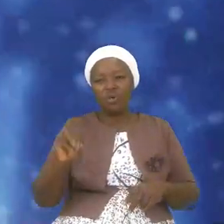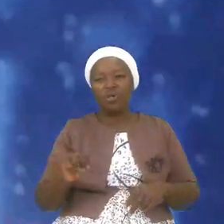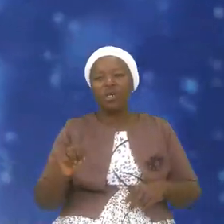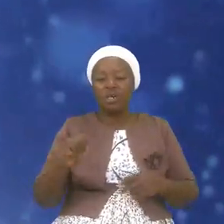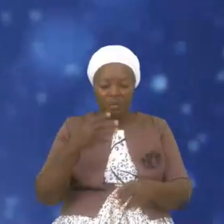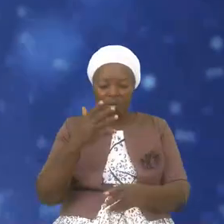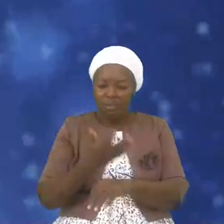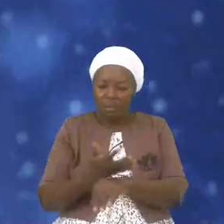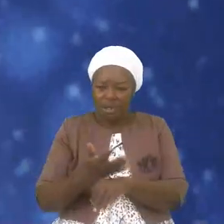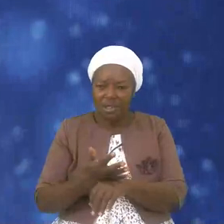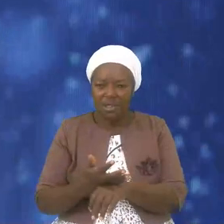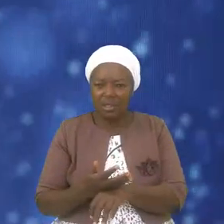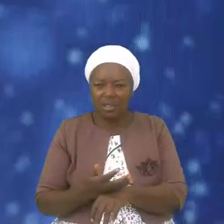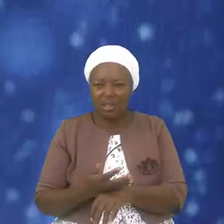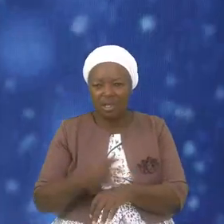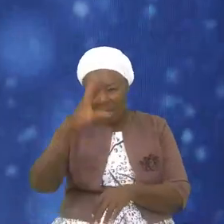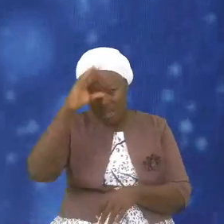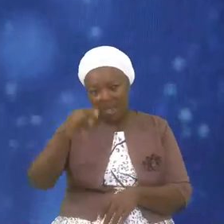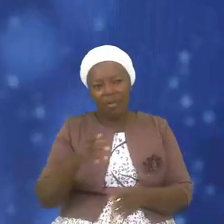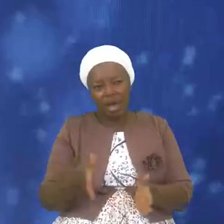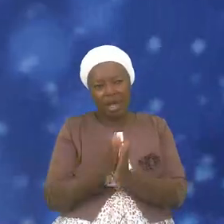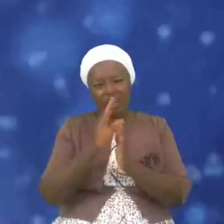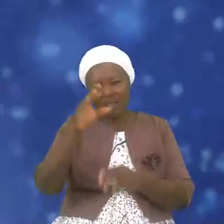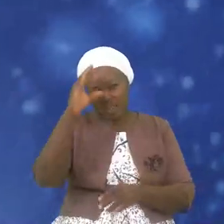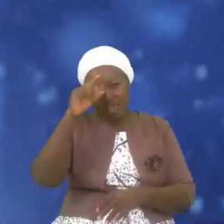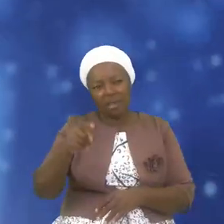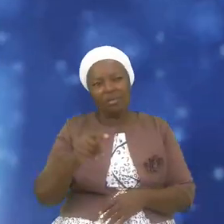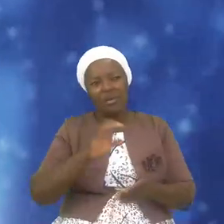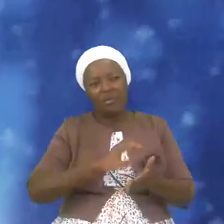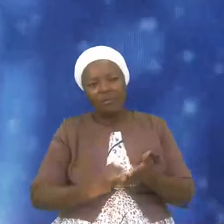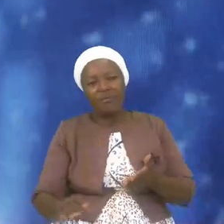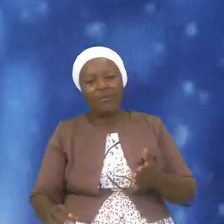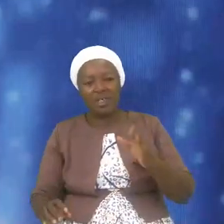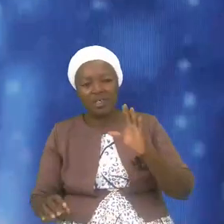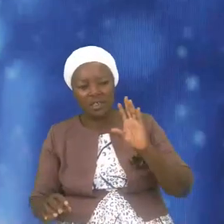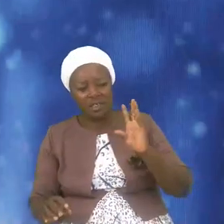supplier, plaidant avec lui, lui demandant, verset 6,